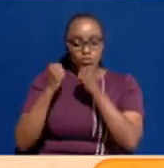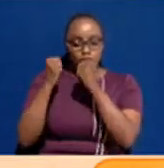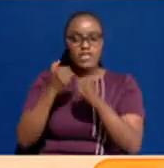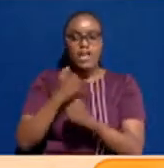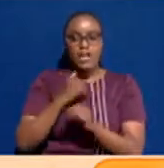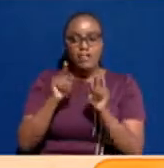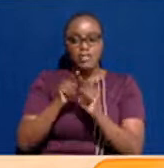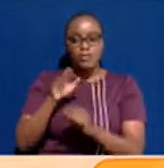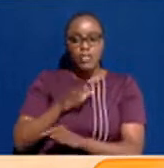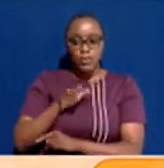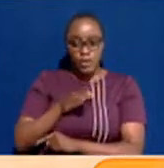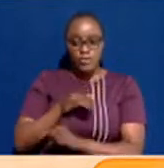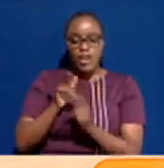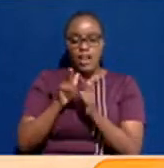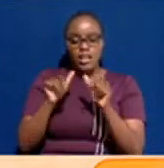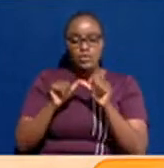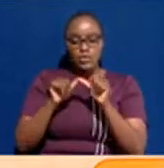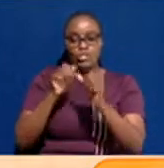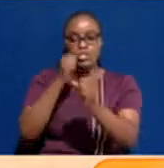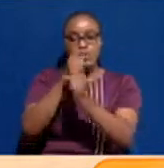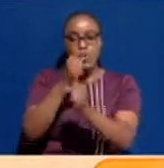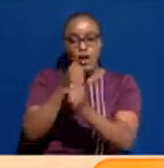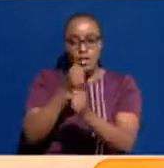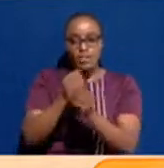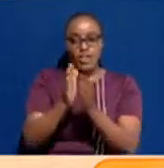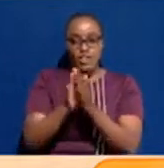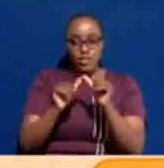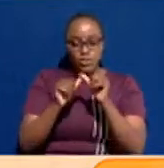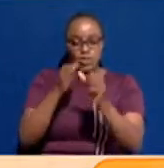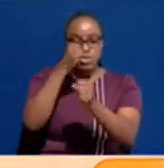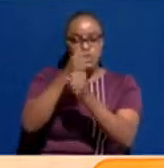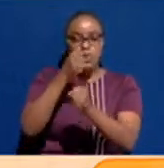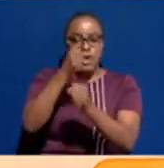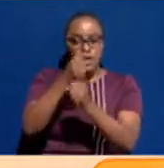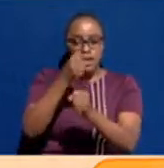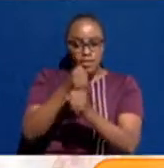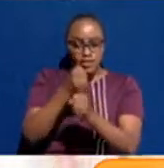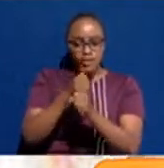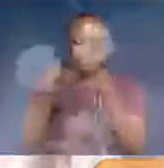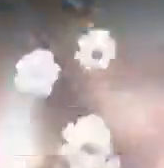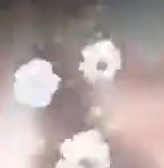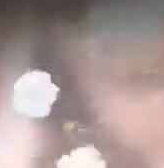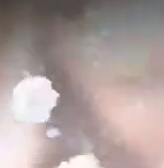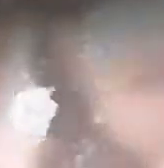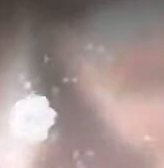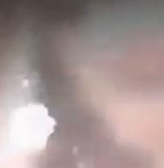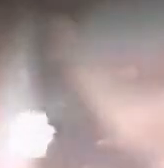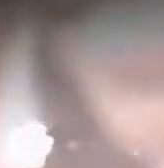women. Wacha tuzidi na tuzidi na tuzidi na moyo huo huo.